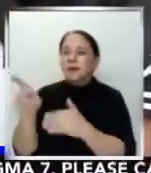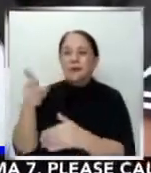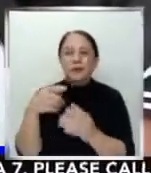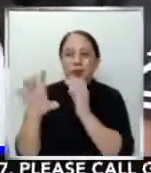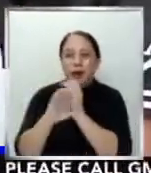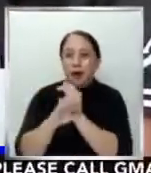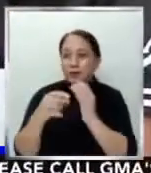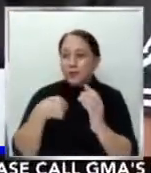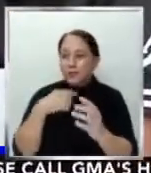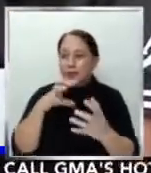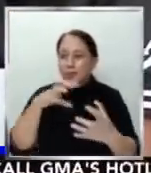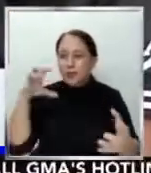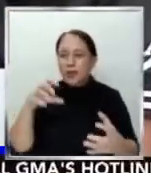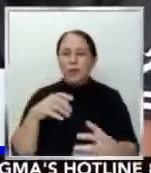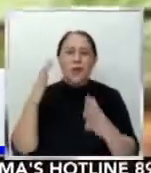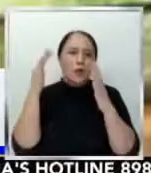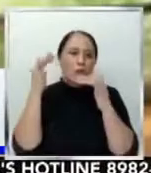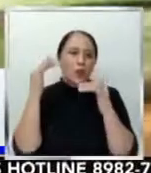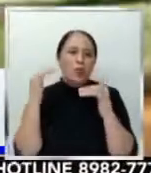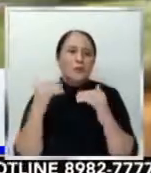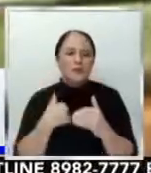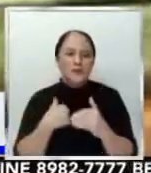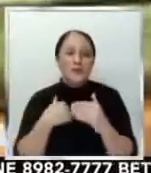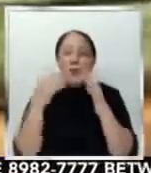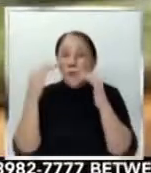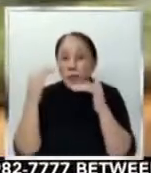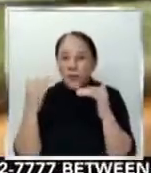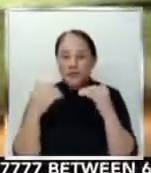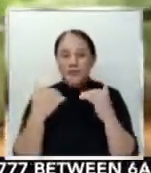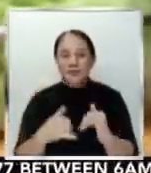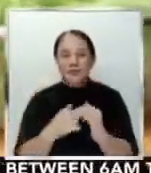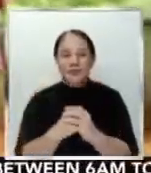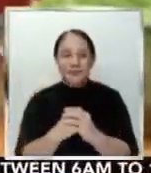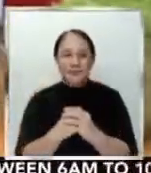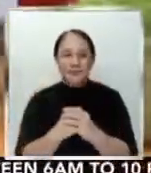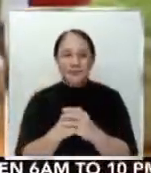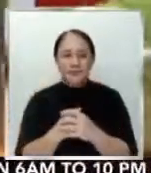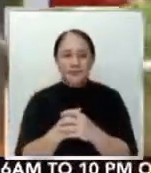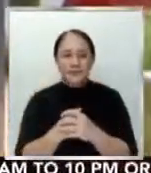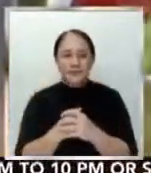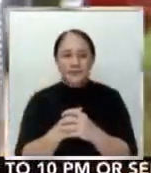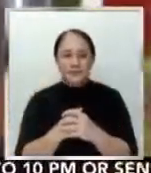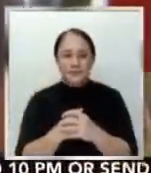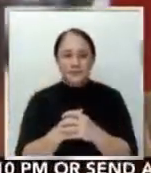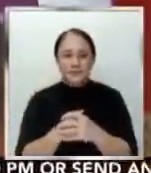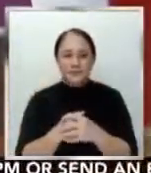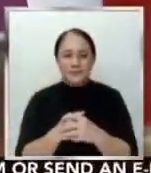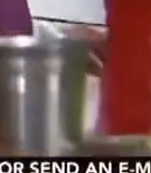Sana umabot pa ako nung ano yung... Oscar Oida, GMA News.